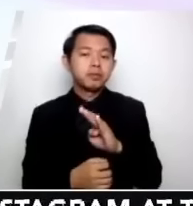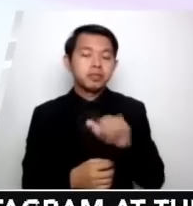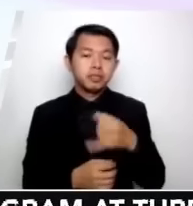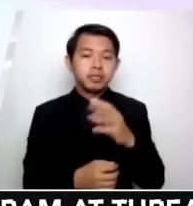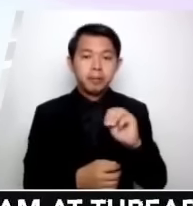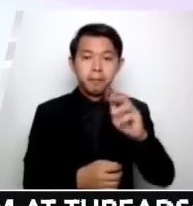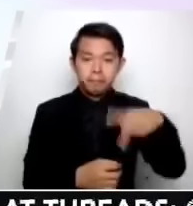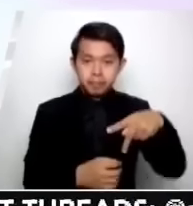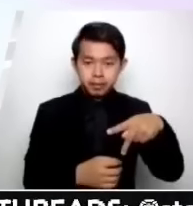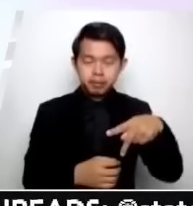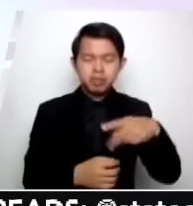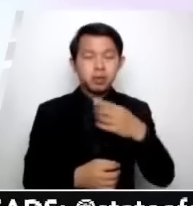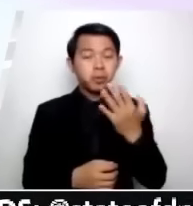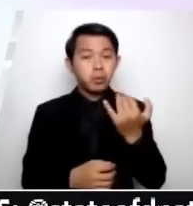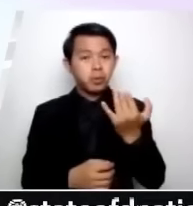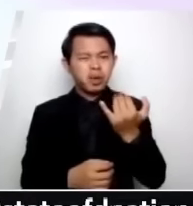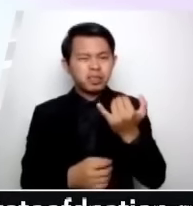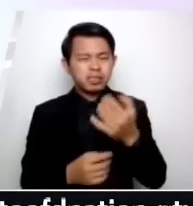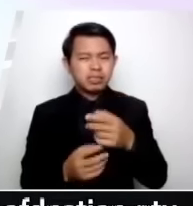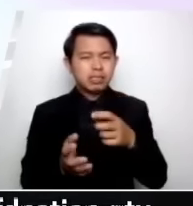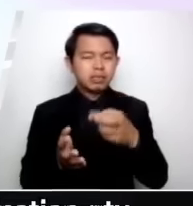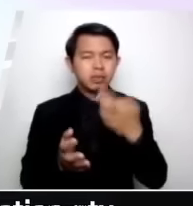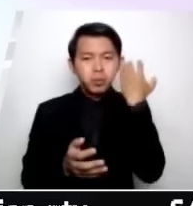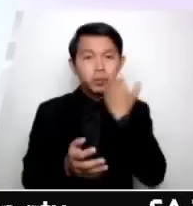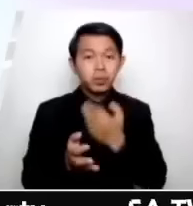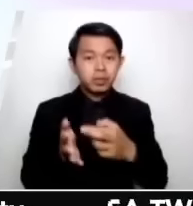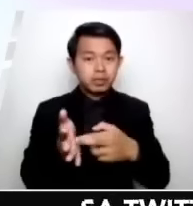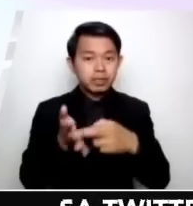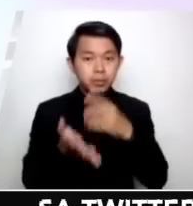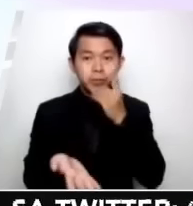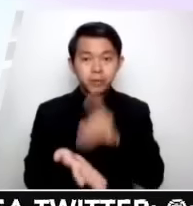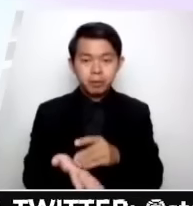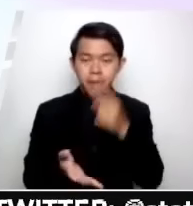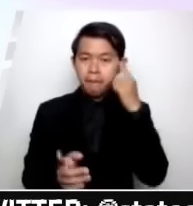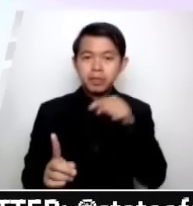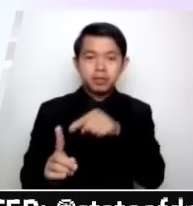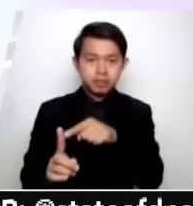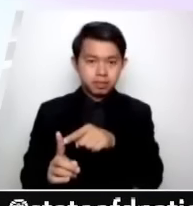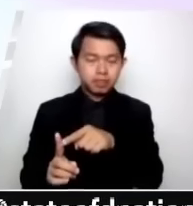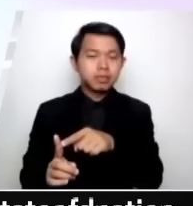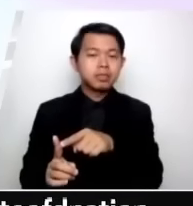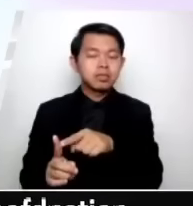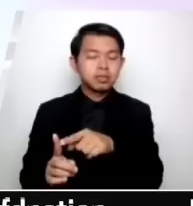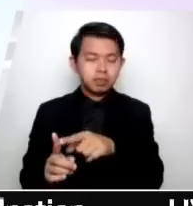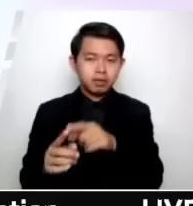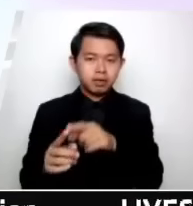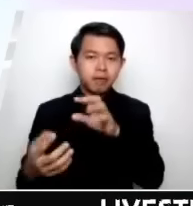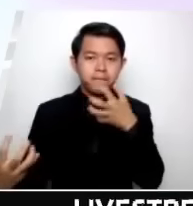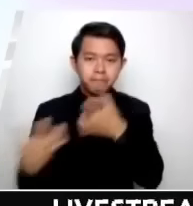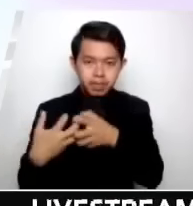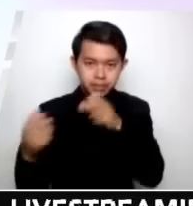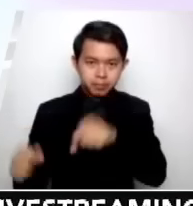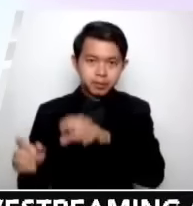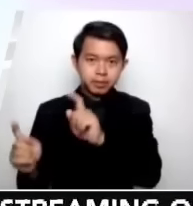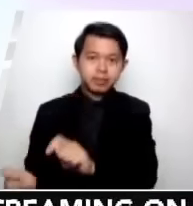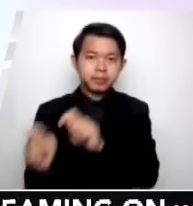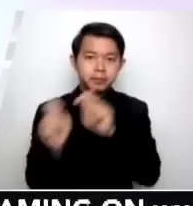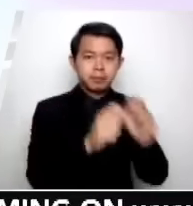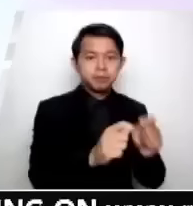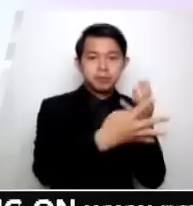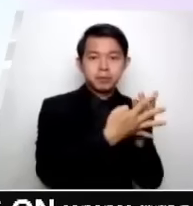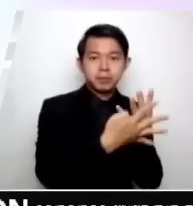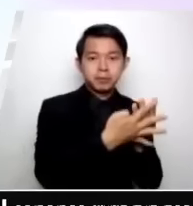kasi ang required na dokumento para masabing fit si Guo na ilipat. Mula sa PNP Custodial Center sa Camp Crame,